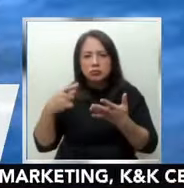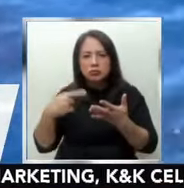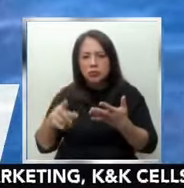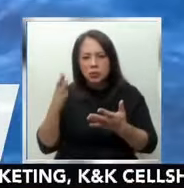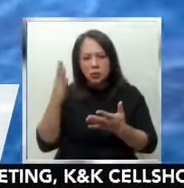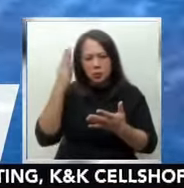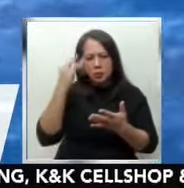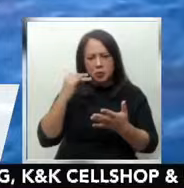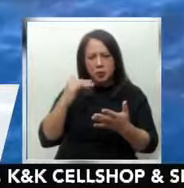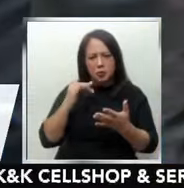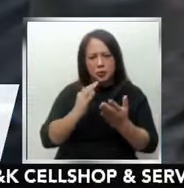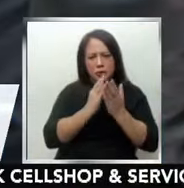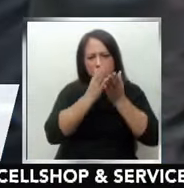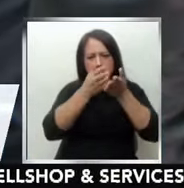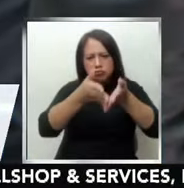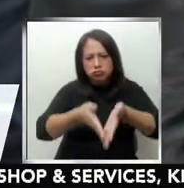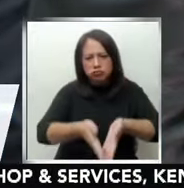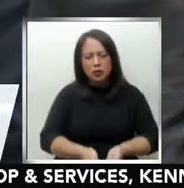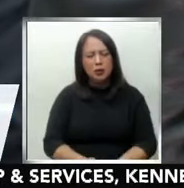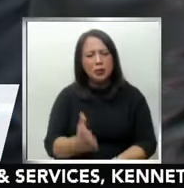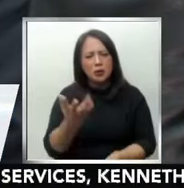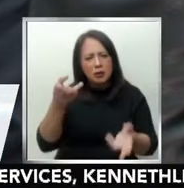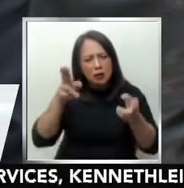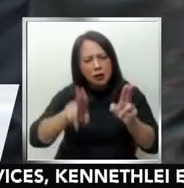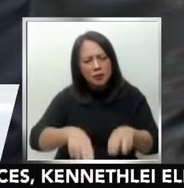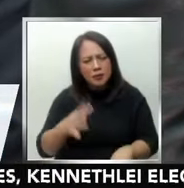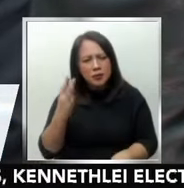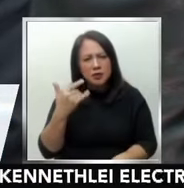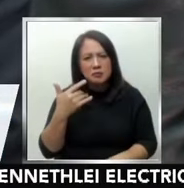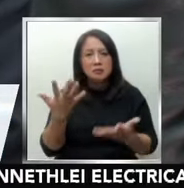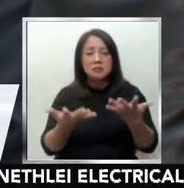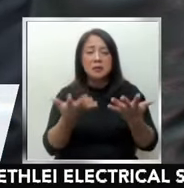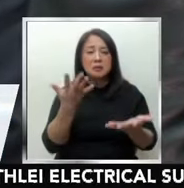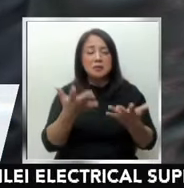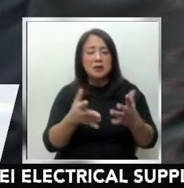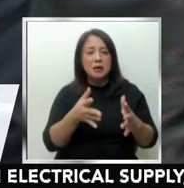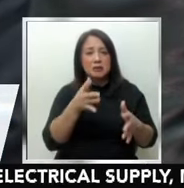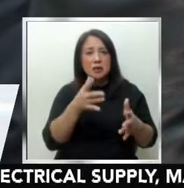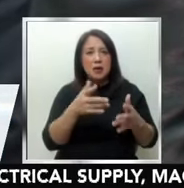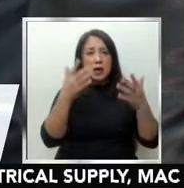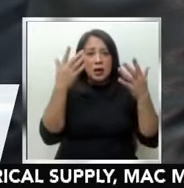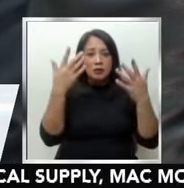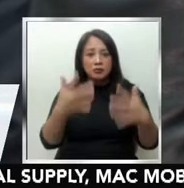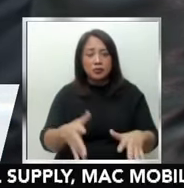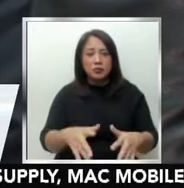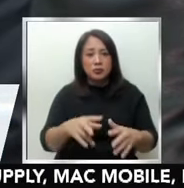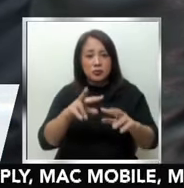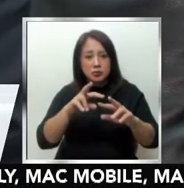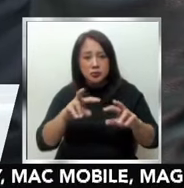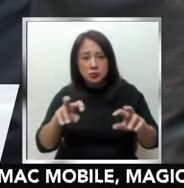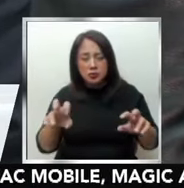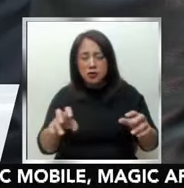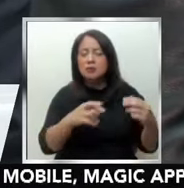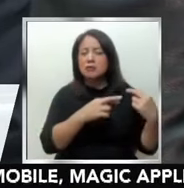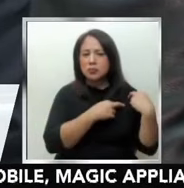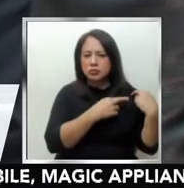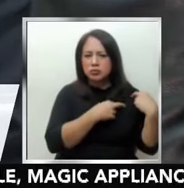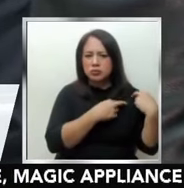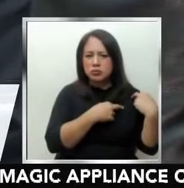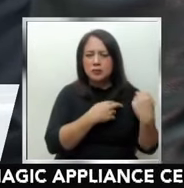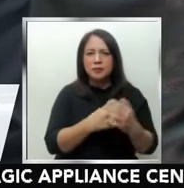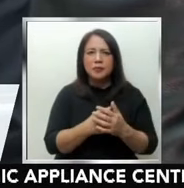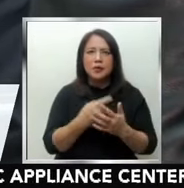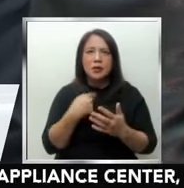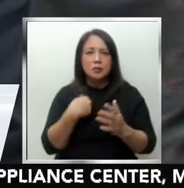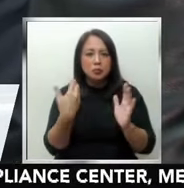empty Princess Empress pagka may negligence after ng investigation there could be liability Pero kung force major naman at mapatunayan